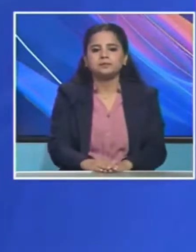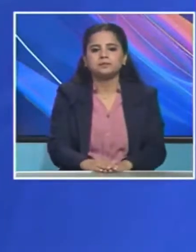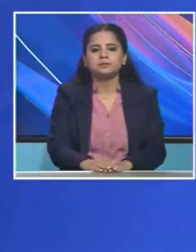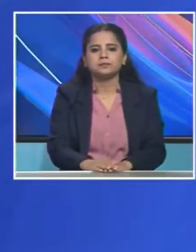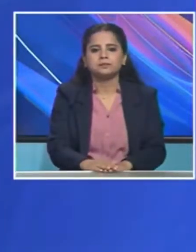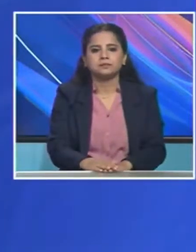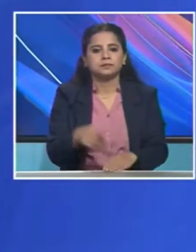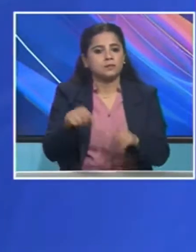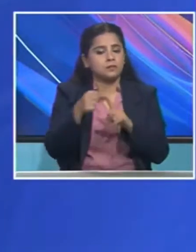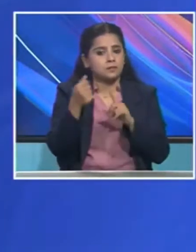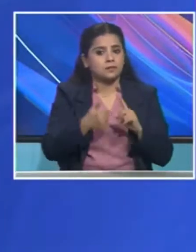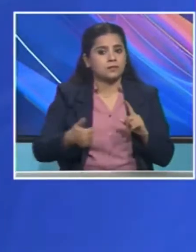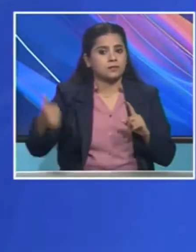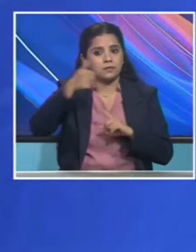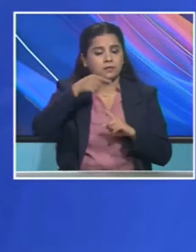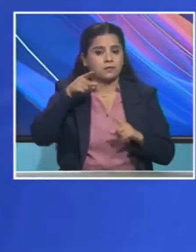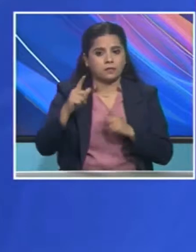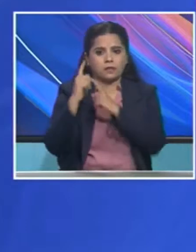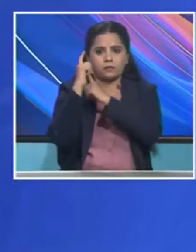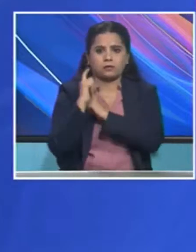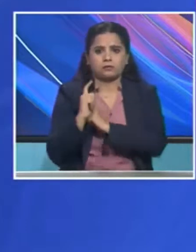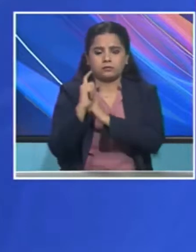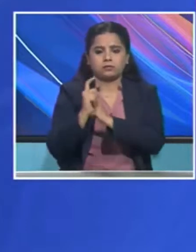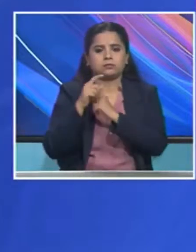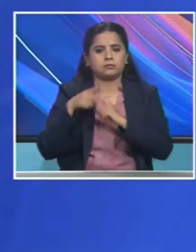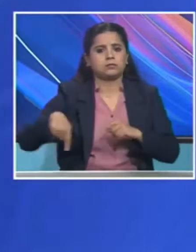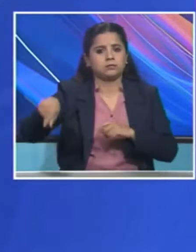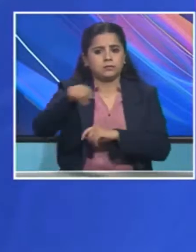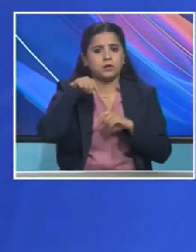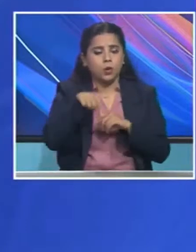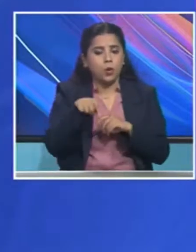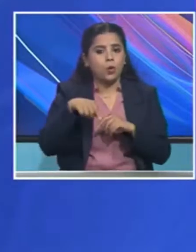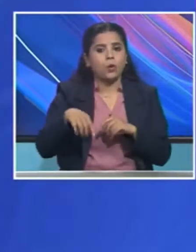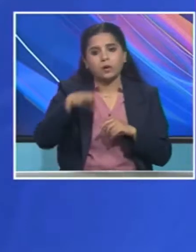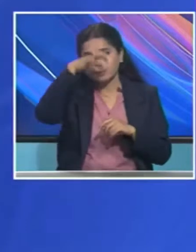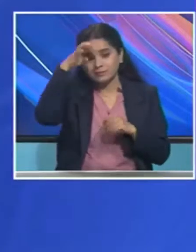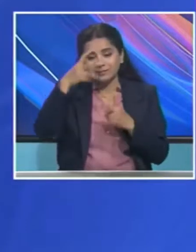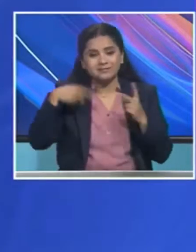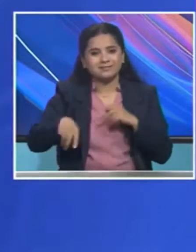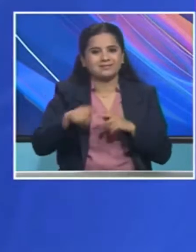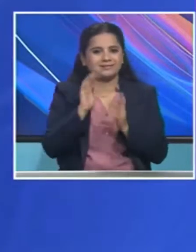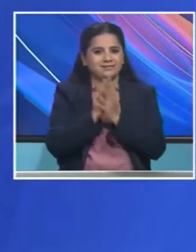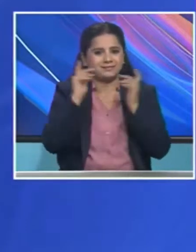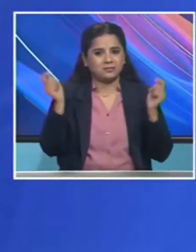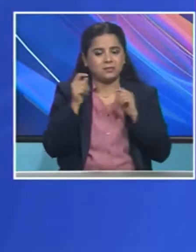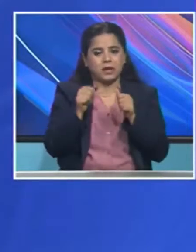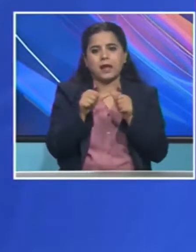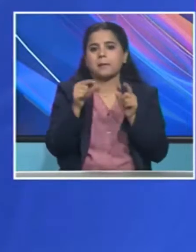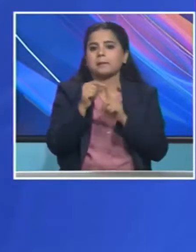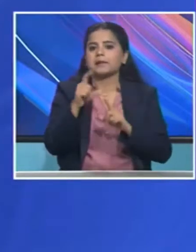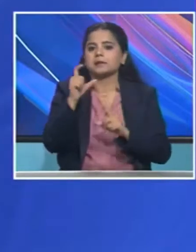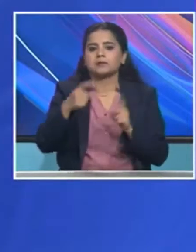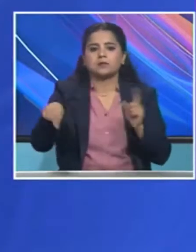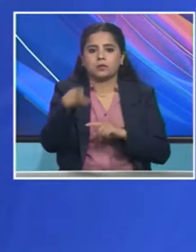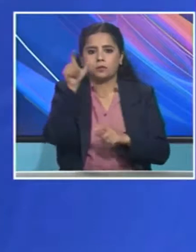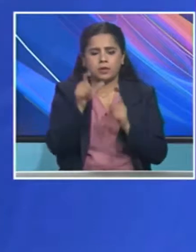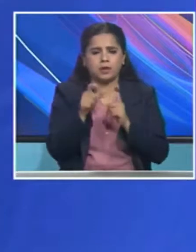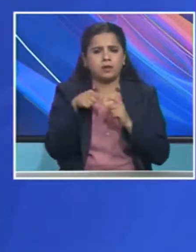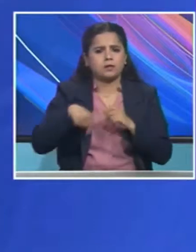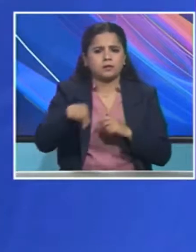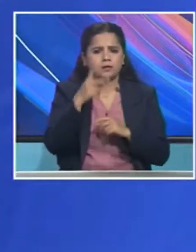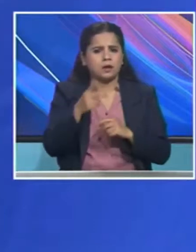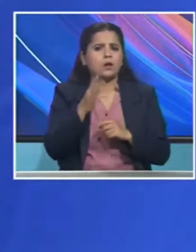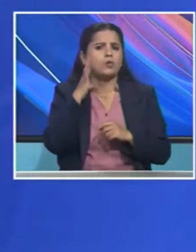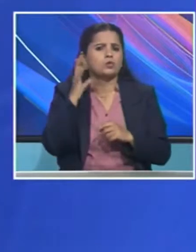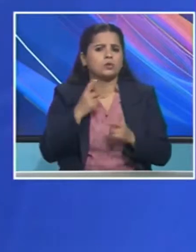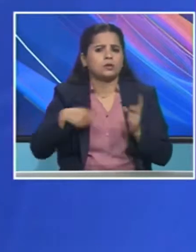The President's bodyguard in their summer ceremonials. During the Republic Day parade, we see them in scarlet and gold, which